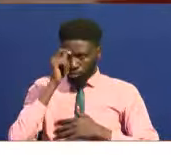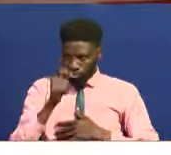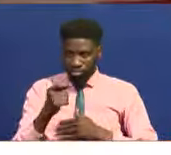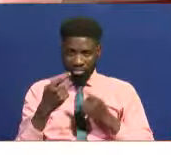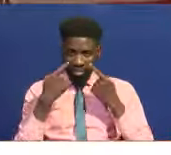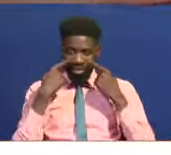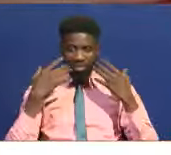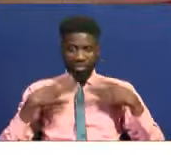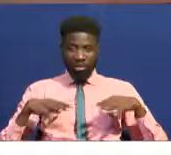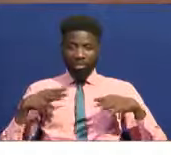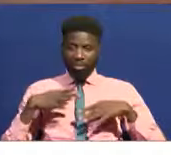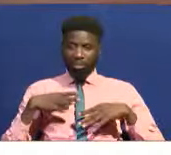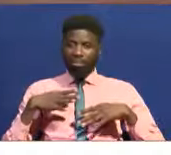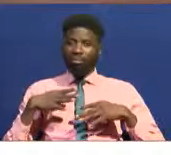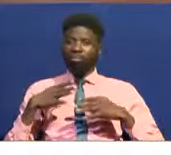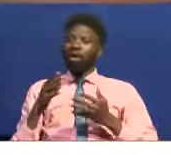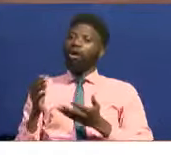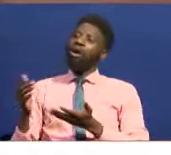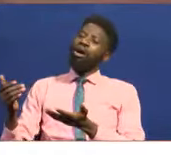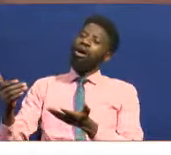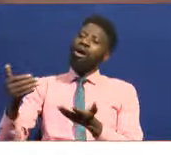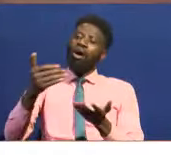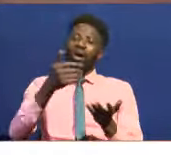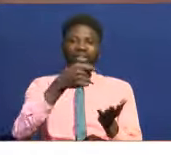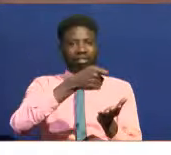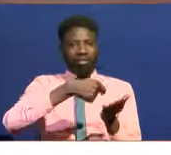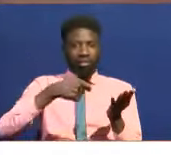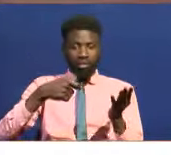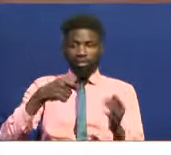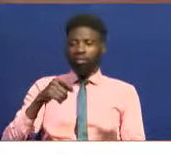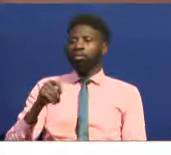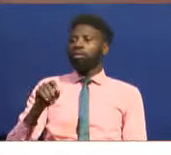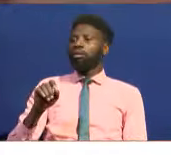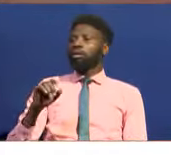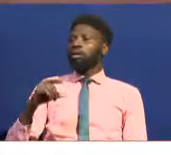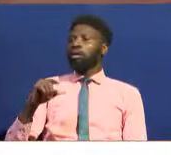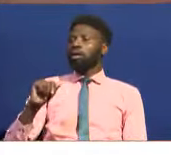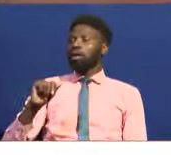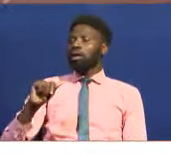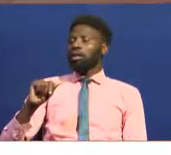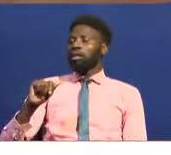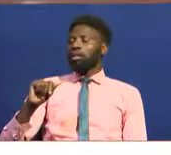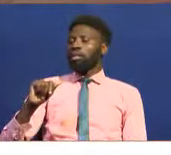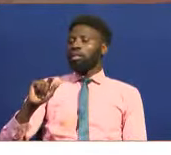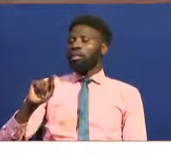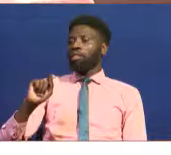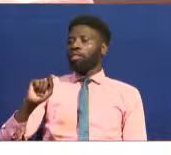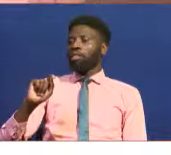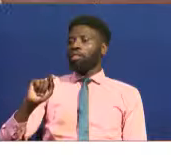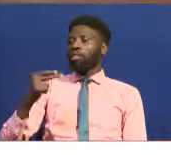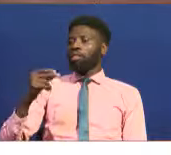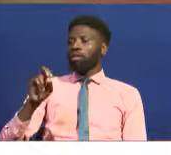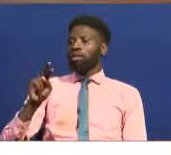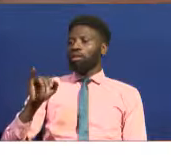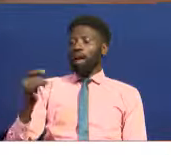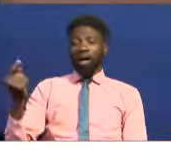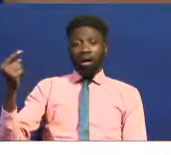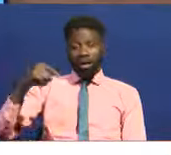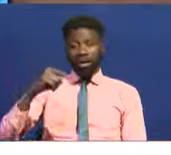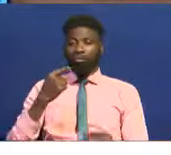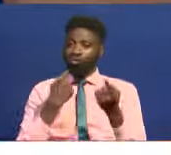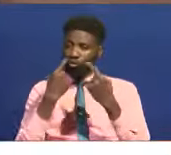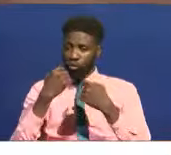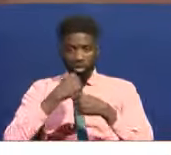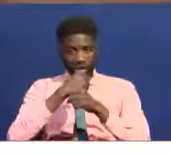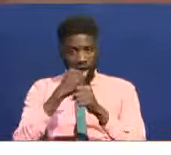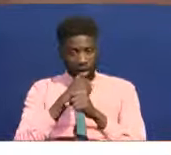signature, wakati Gathoni wa Mushomba kwa hapa naongea mambo ya kahawa, wengine wanaenda kuweka signature. Badala wao wote pia